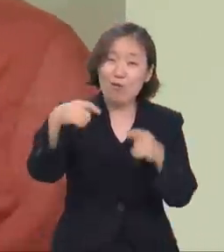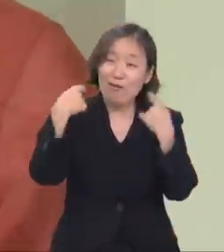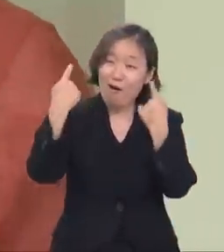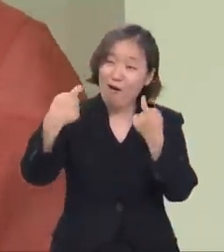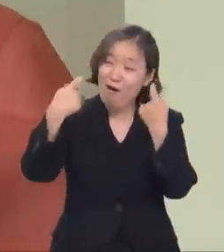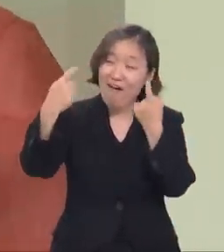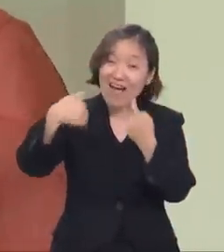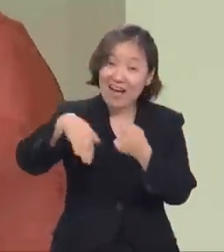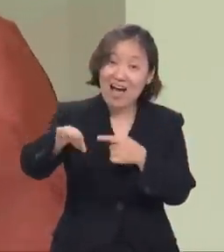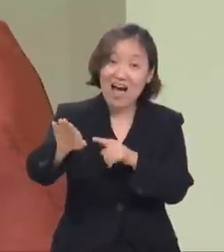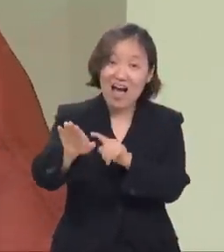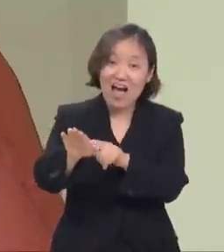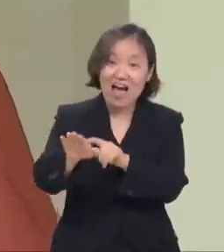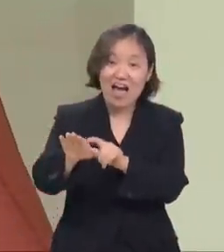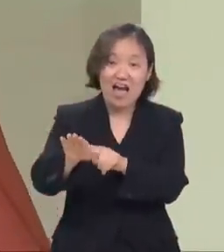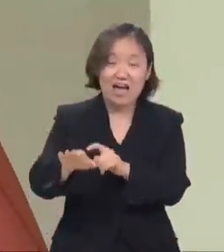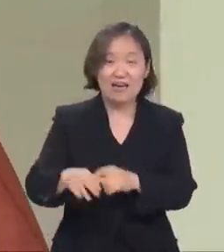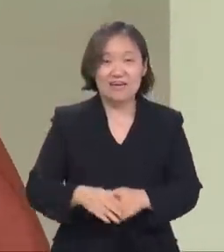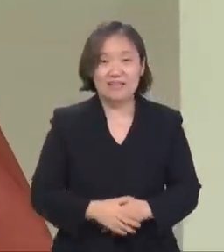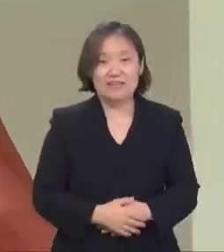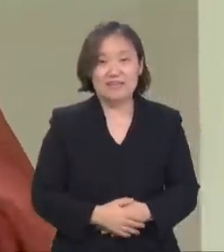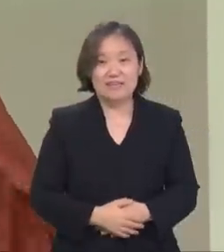이제 길을 떠나게 되었는데